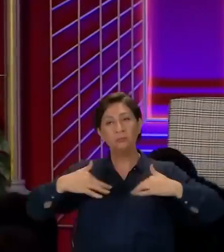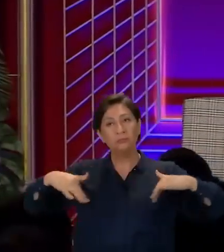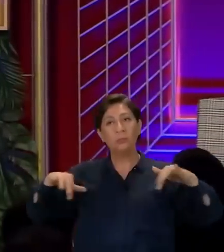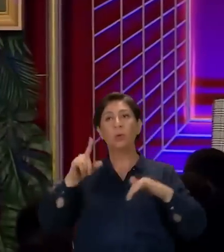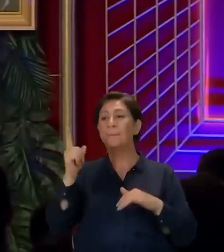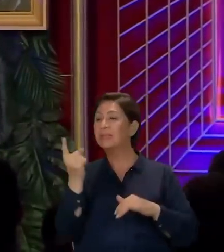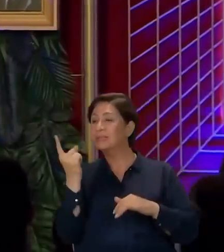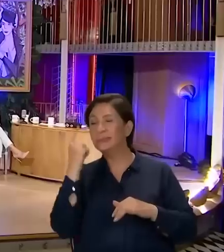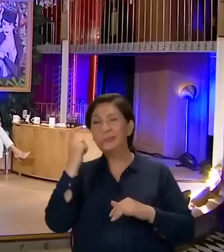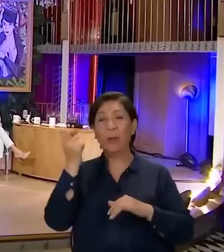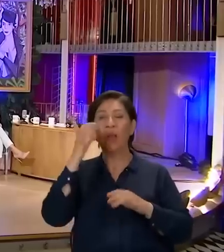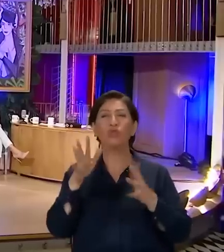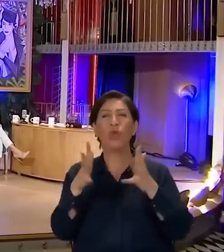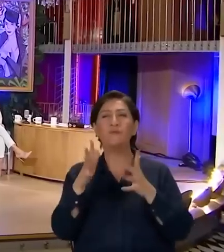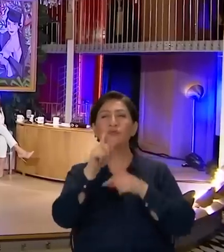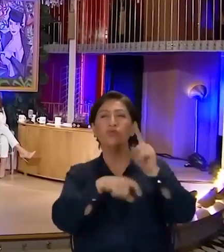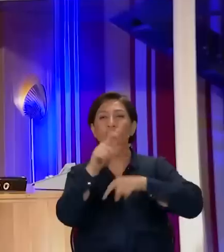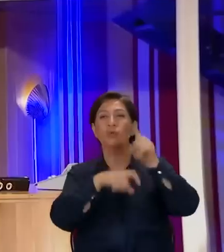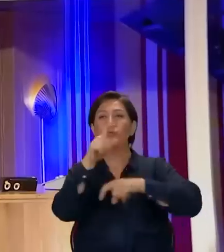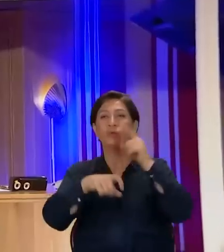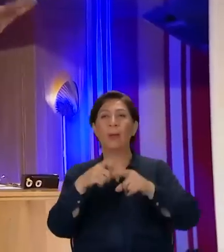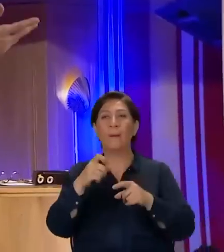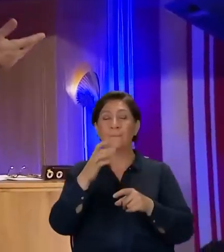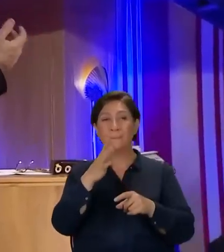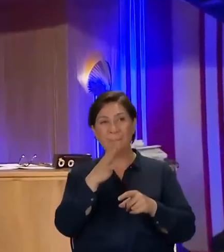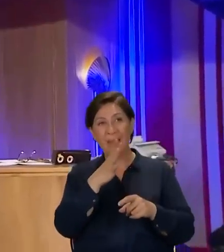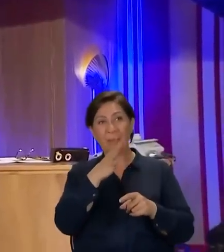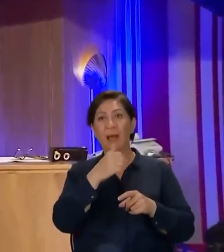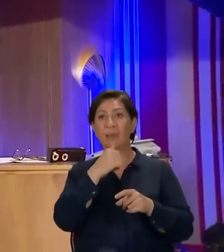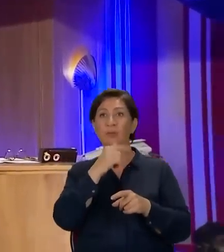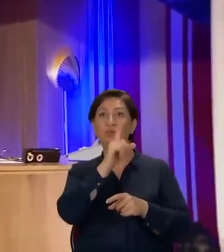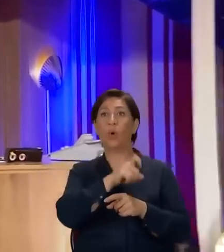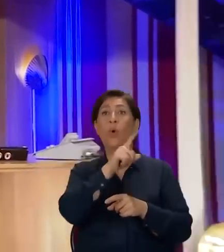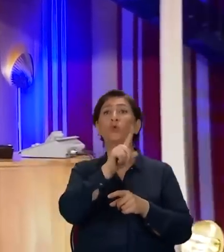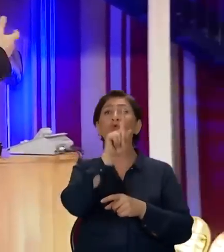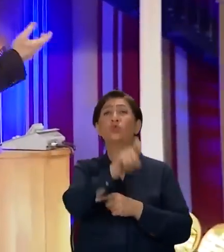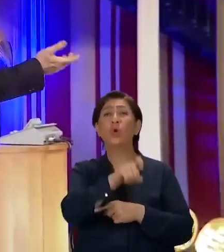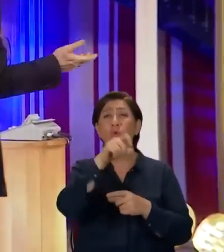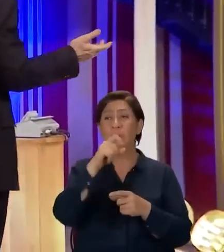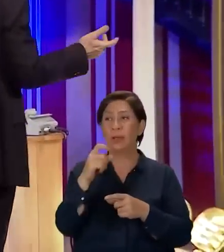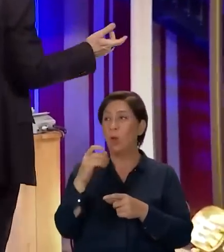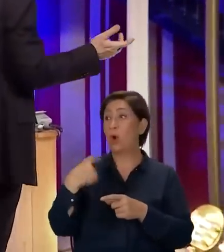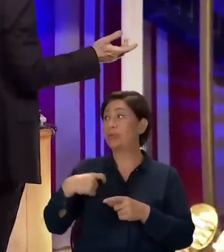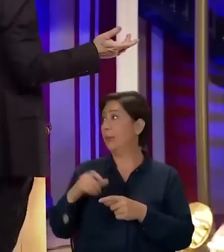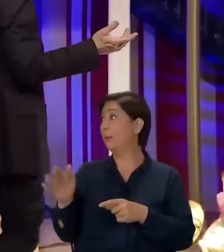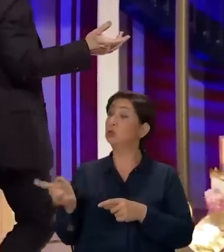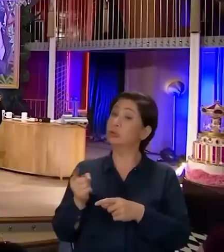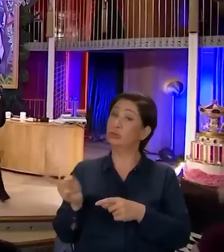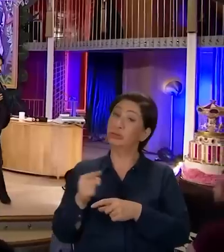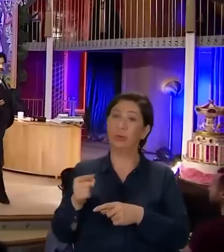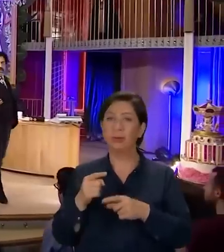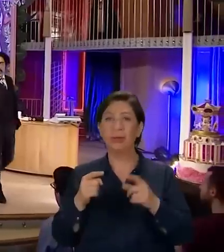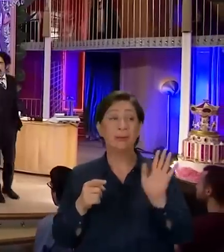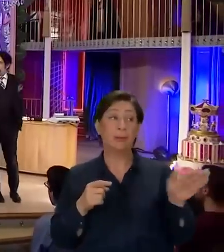birileri çıkıyor böyle garip garip sorular soruyorlar. Yani bizzat adamın kendisi görüyoruz. O soruların da sordurulduğunu düşünüyorum.